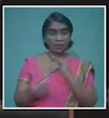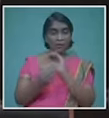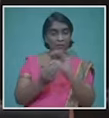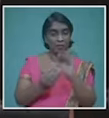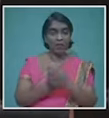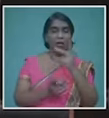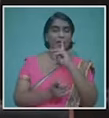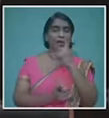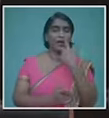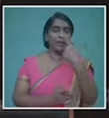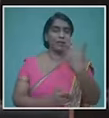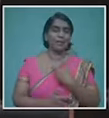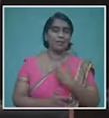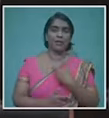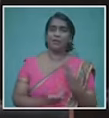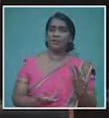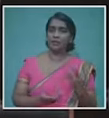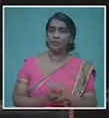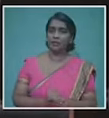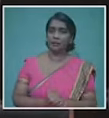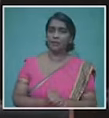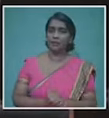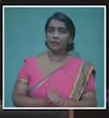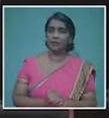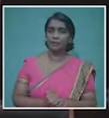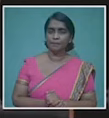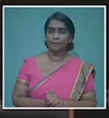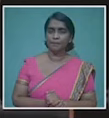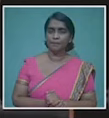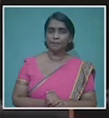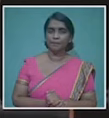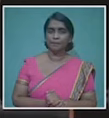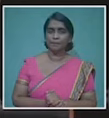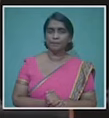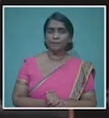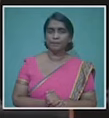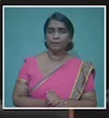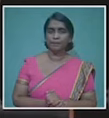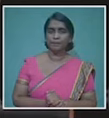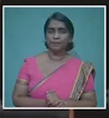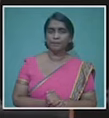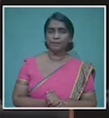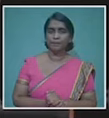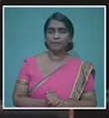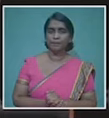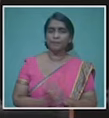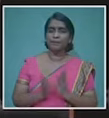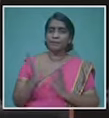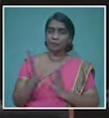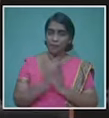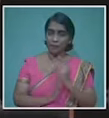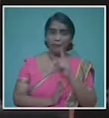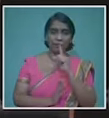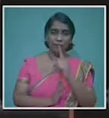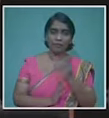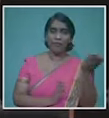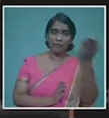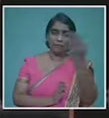කෑ ගහන්නේද? අගන්නේ මම ඩොලර් වලට නෑ.